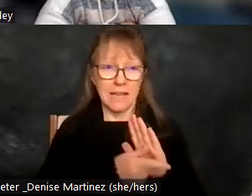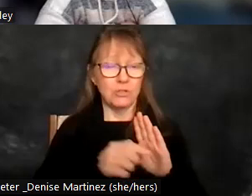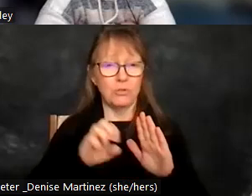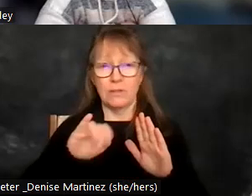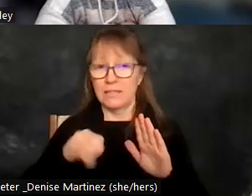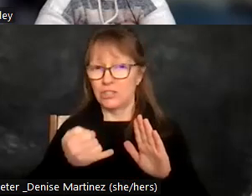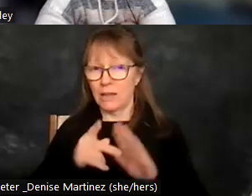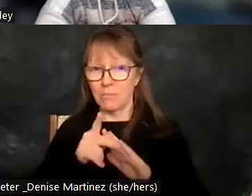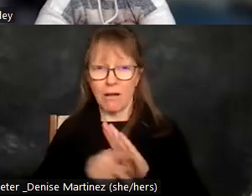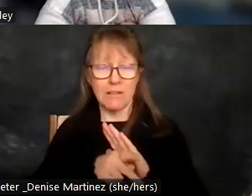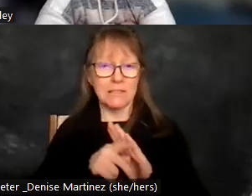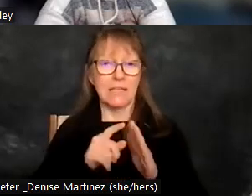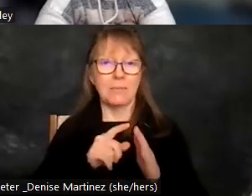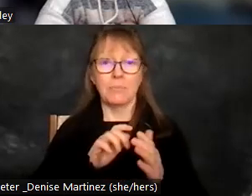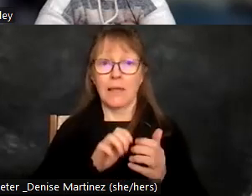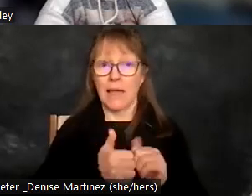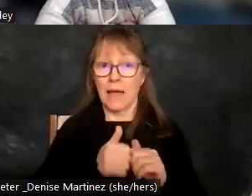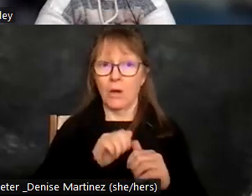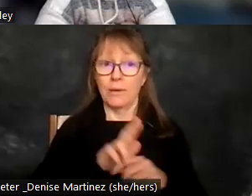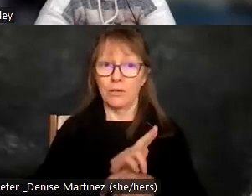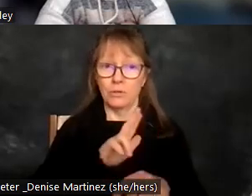ou bien